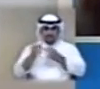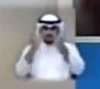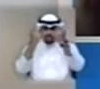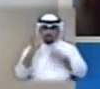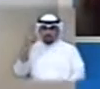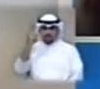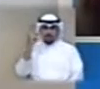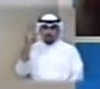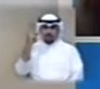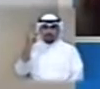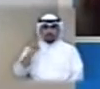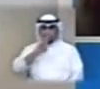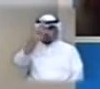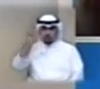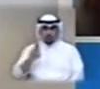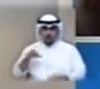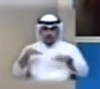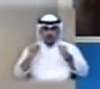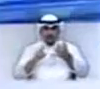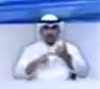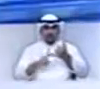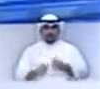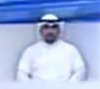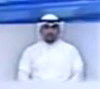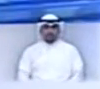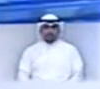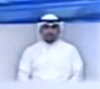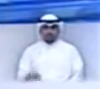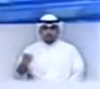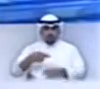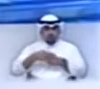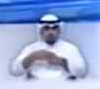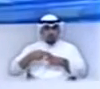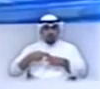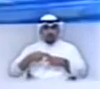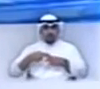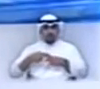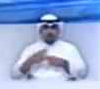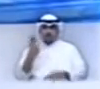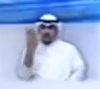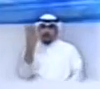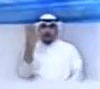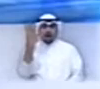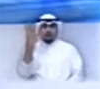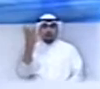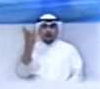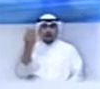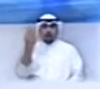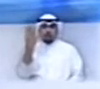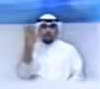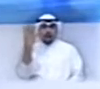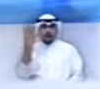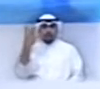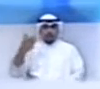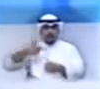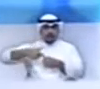الطوارئ. نعم، سؤالي الأخير المهندس خالد، يعني الكويت تصنف الرابعة في إنتاج النفط في الأوبك، يعني إلى أي